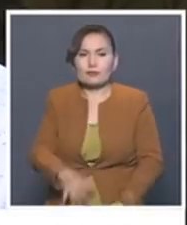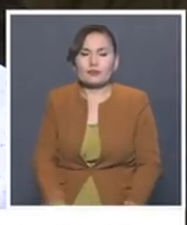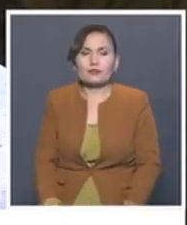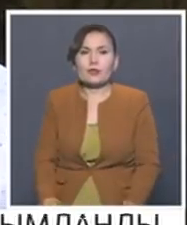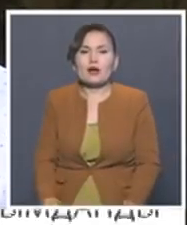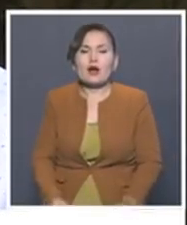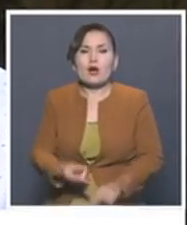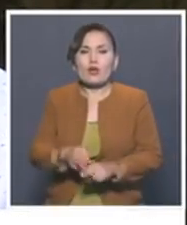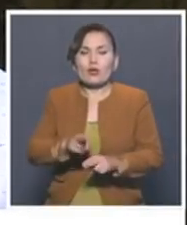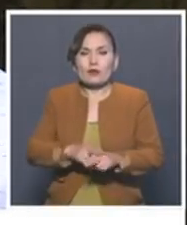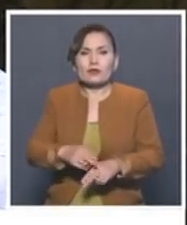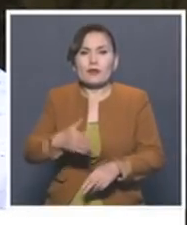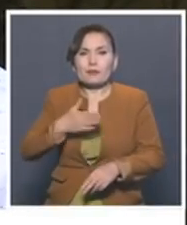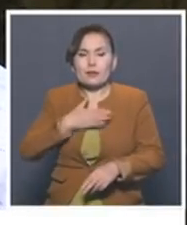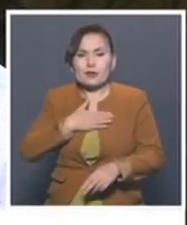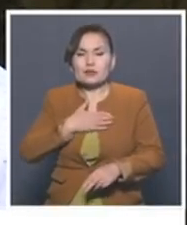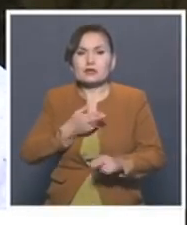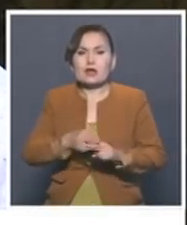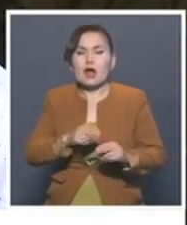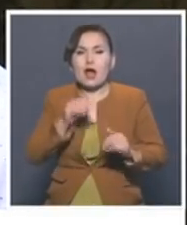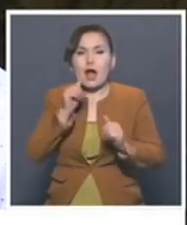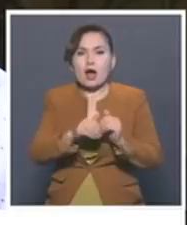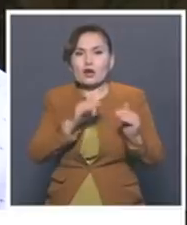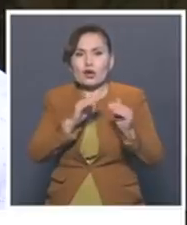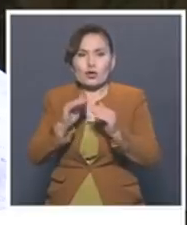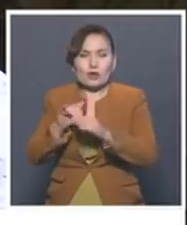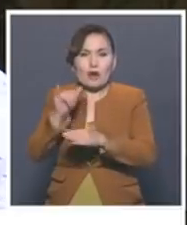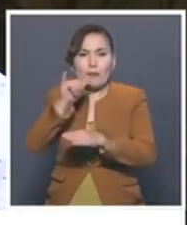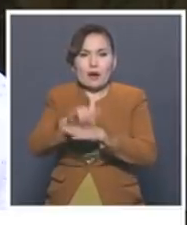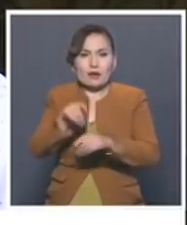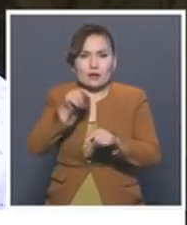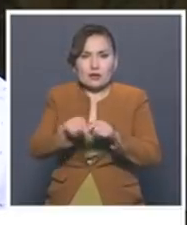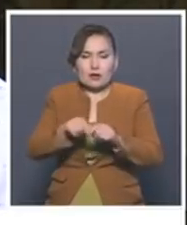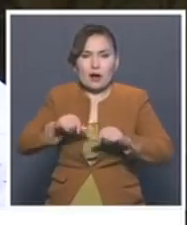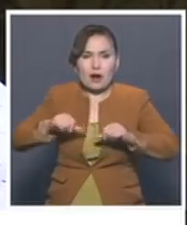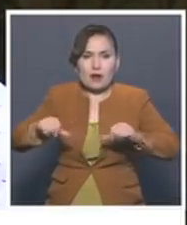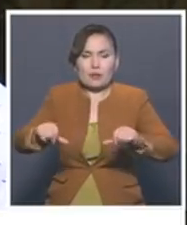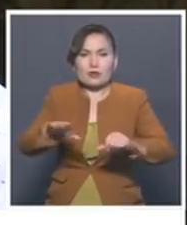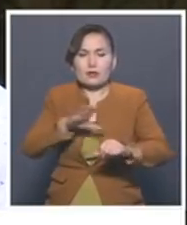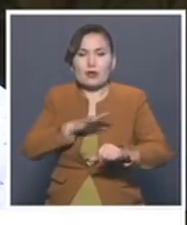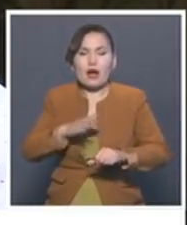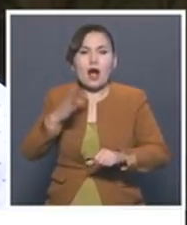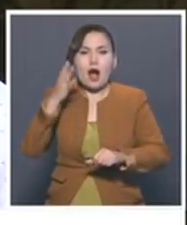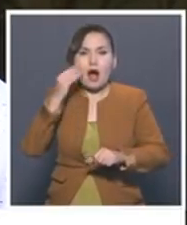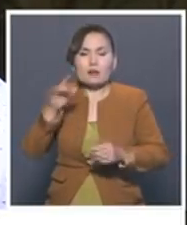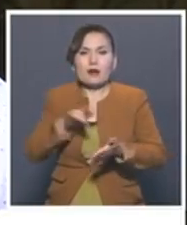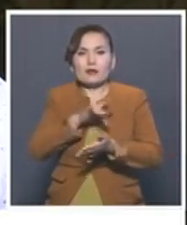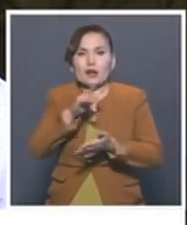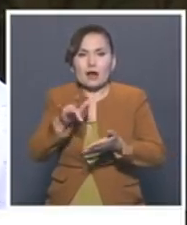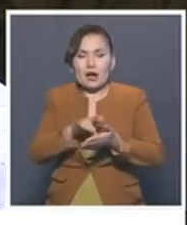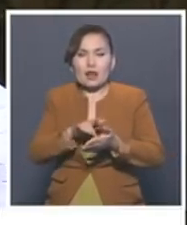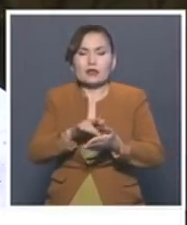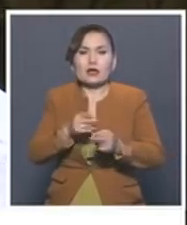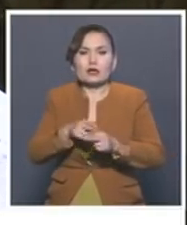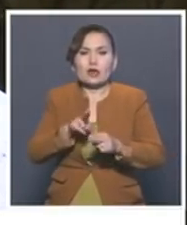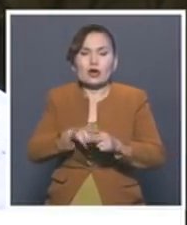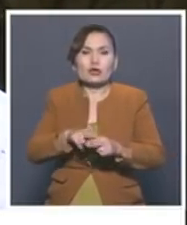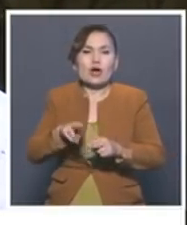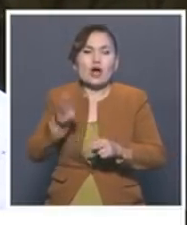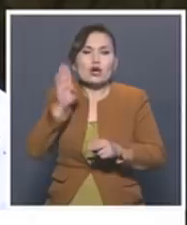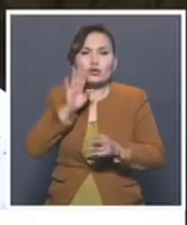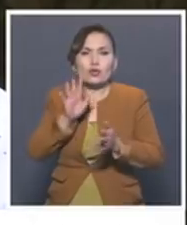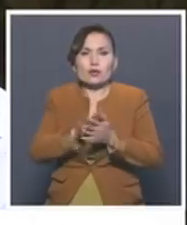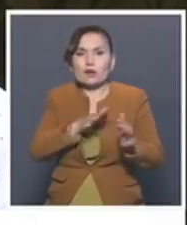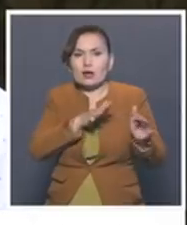бізге берген құжаттарына қарастыру барысында комиссия отырды. Алматы су осы жаңа кәріз құбырларынан